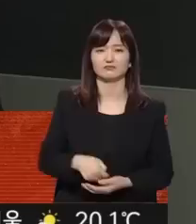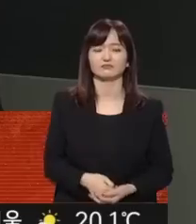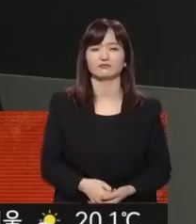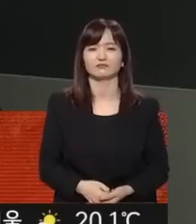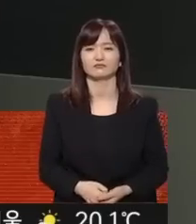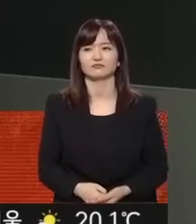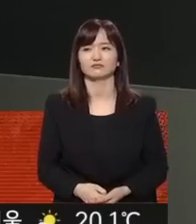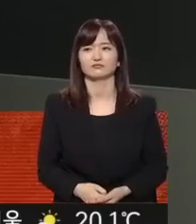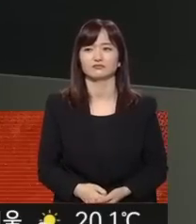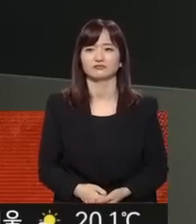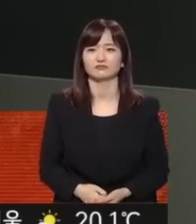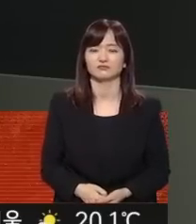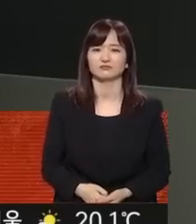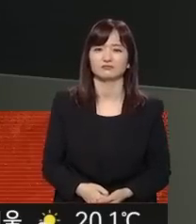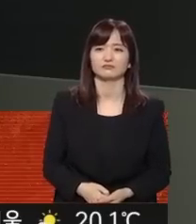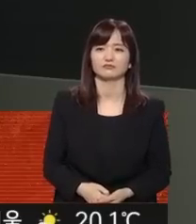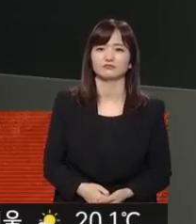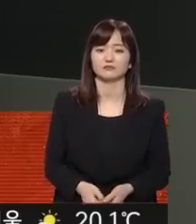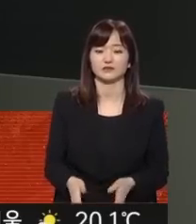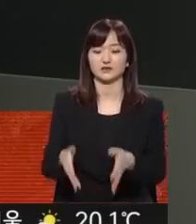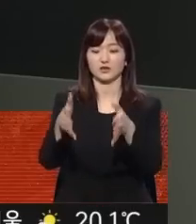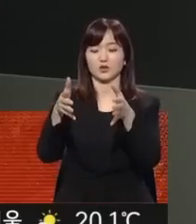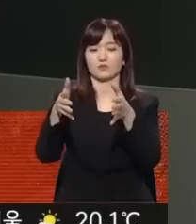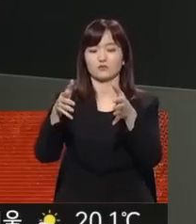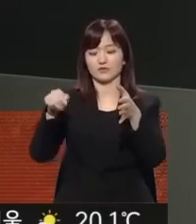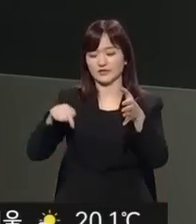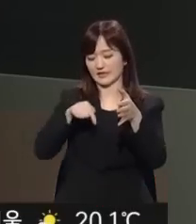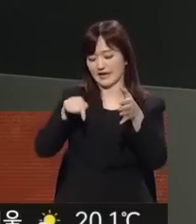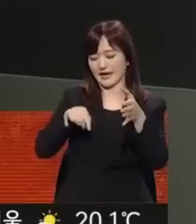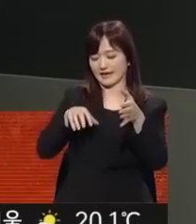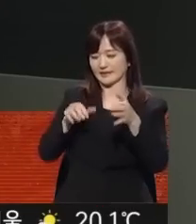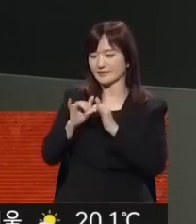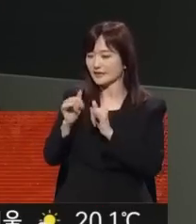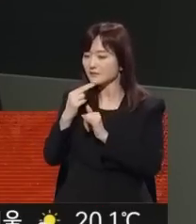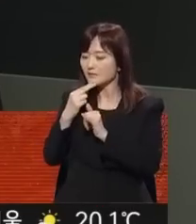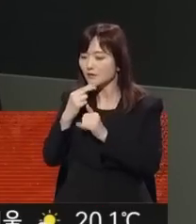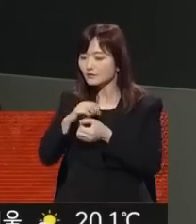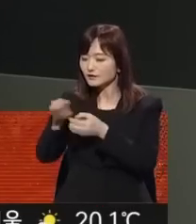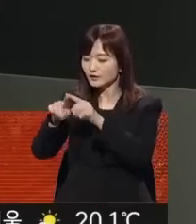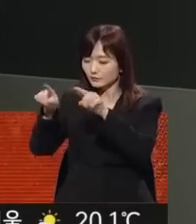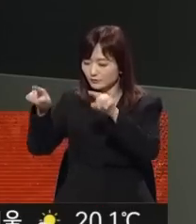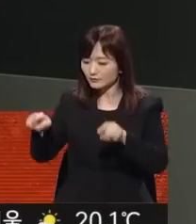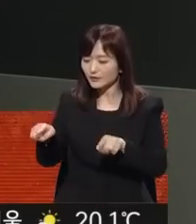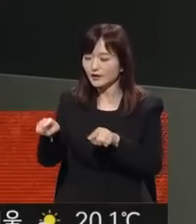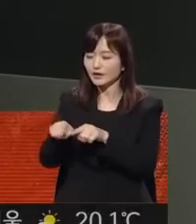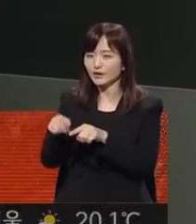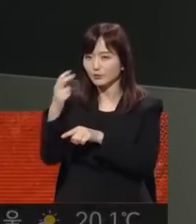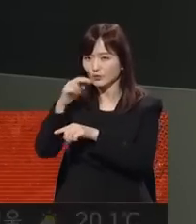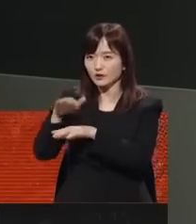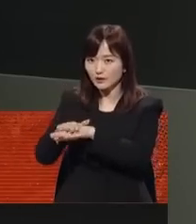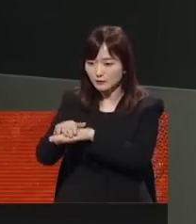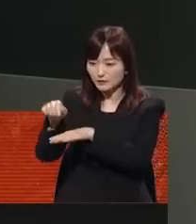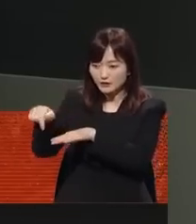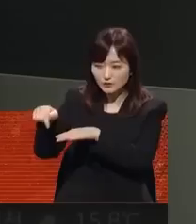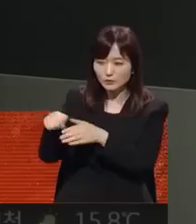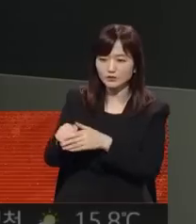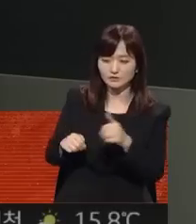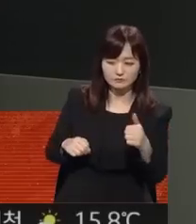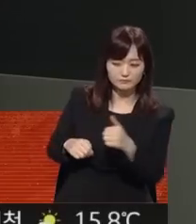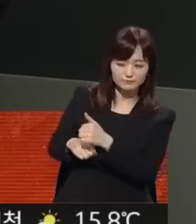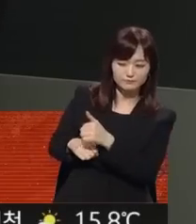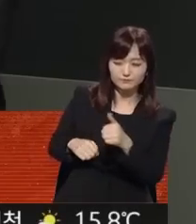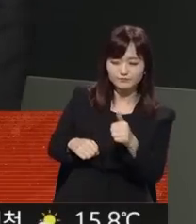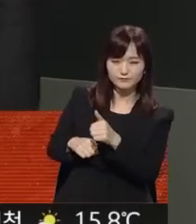나오지는 않았는데 저 건물 안쪽에 무인 택배함이 있었는데 그 안쪽 그 옆에서도 막 계속 서성거리는 장면이 있었거든요